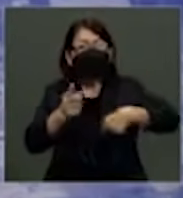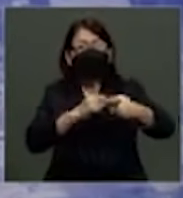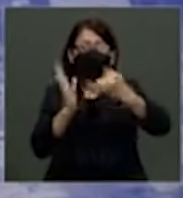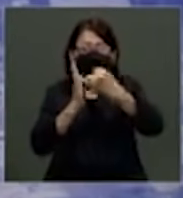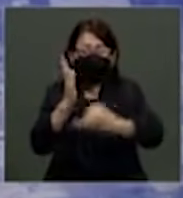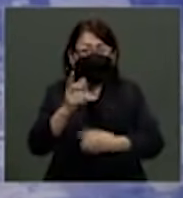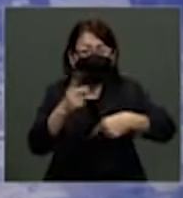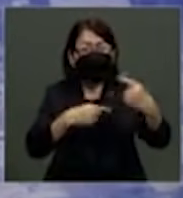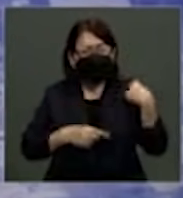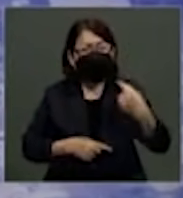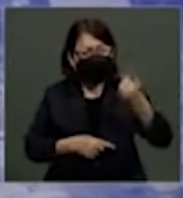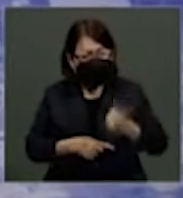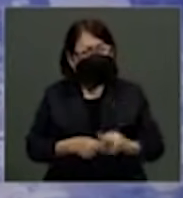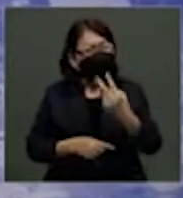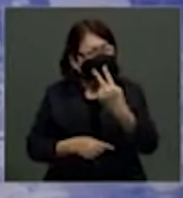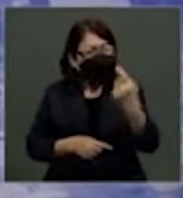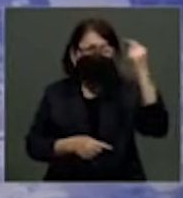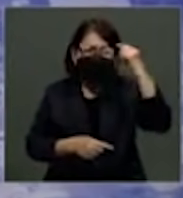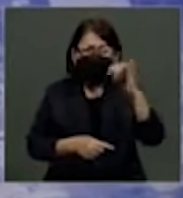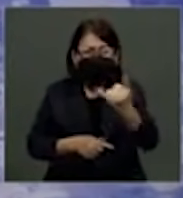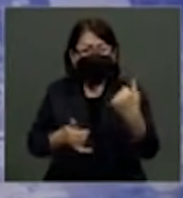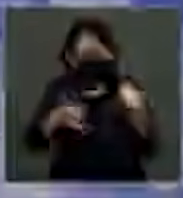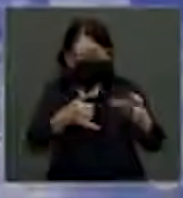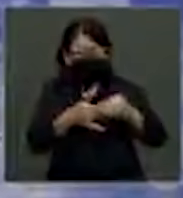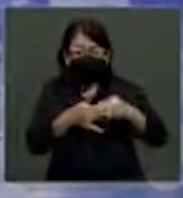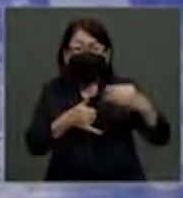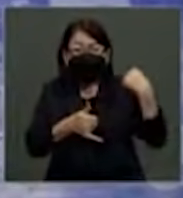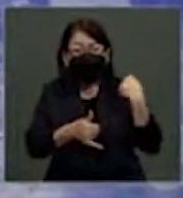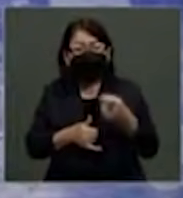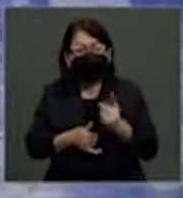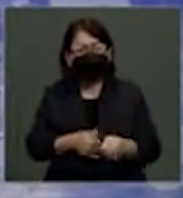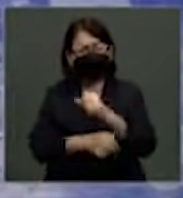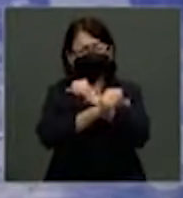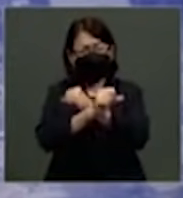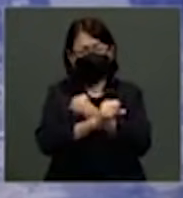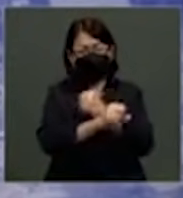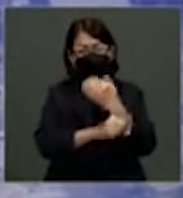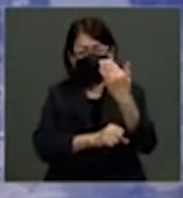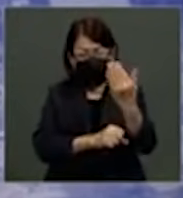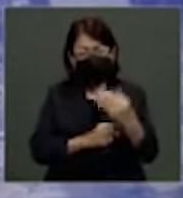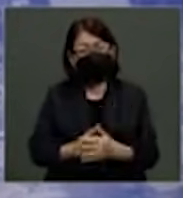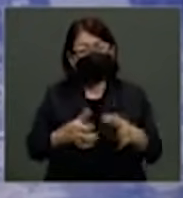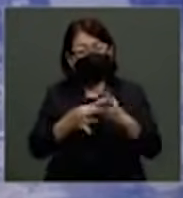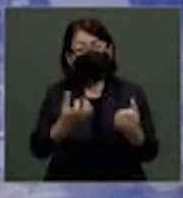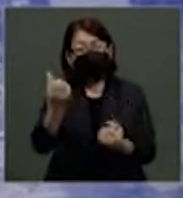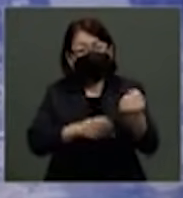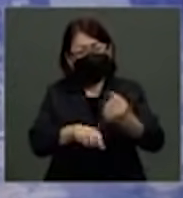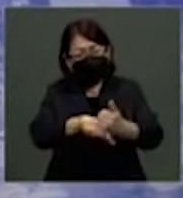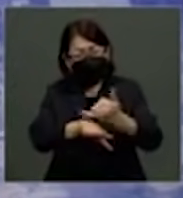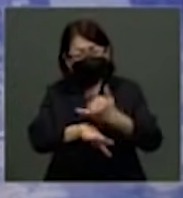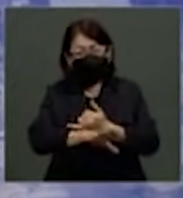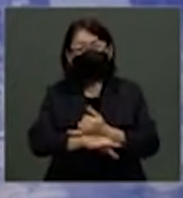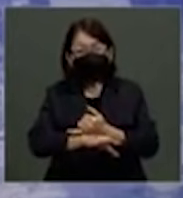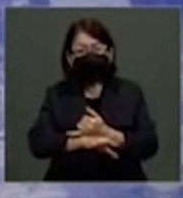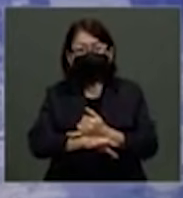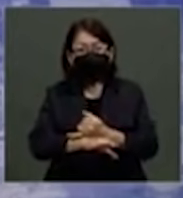าธารณะไปต่างจังหวัดกันตรงนี้อาจจะขอให้เข้มงวดมากขึ้นนะครับเพราะว่าเราเชื่อว่ามีผู้ติดเชื้อที่อยู่ในกลุ่มพวกนี้จำนวนมากเพราะฉะ